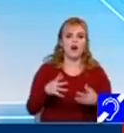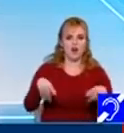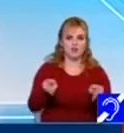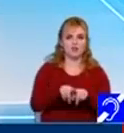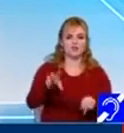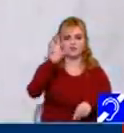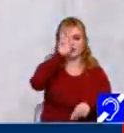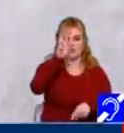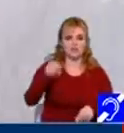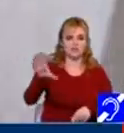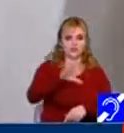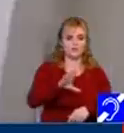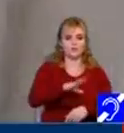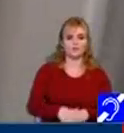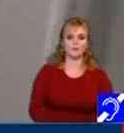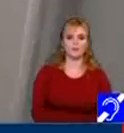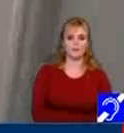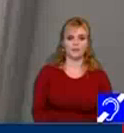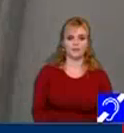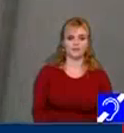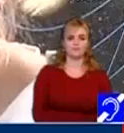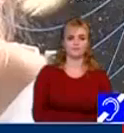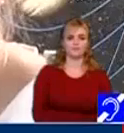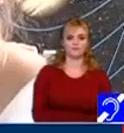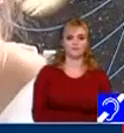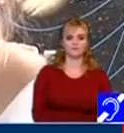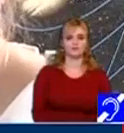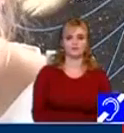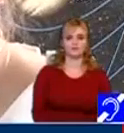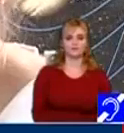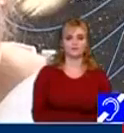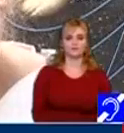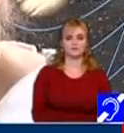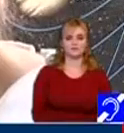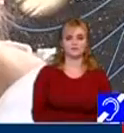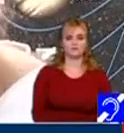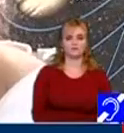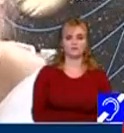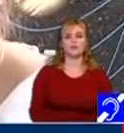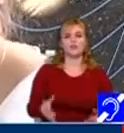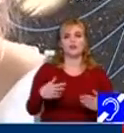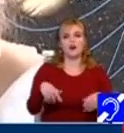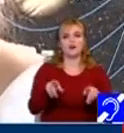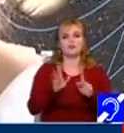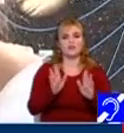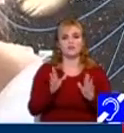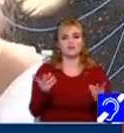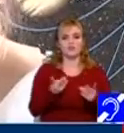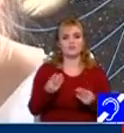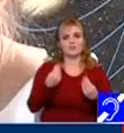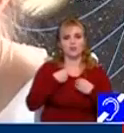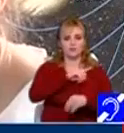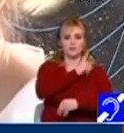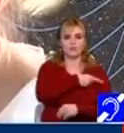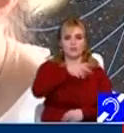țările europene. Atât vreau, ca deodată, să fiu eu sprijin al mei. Dă-mi, Doamne, milostivitate,